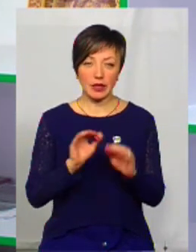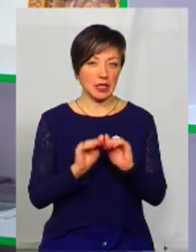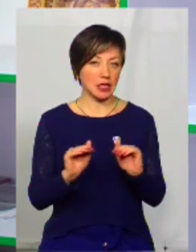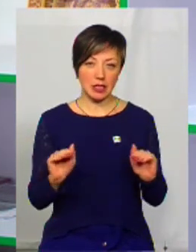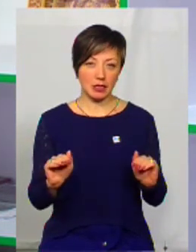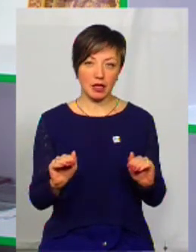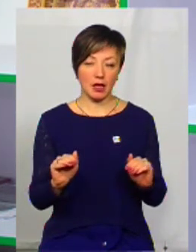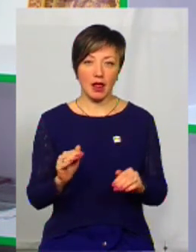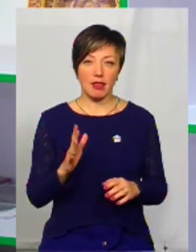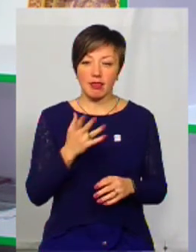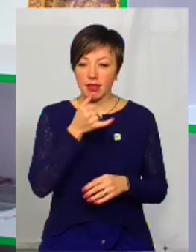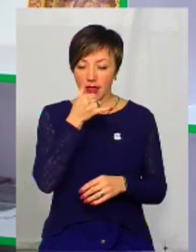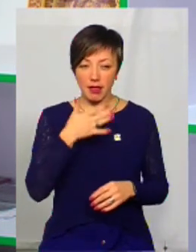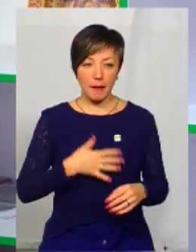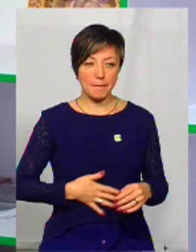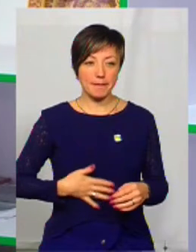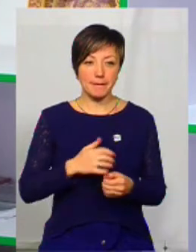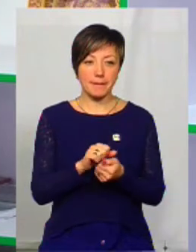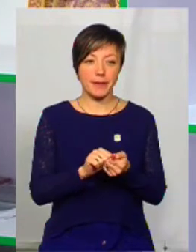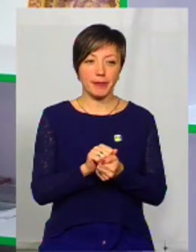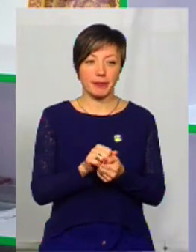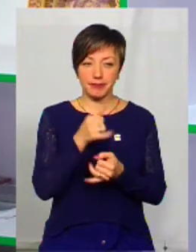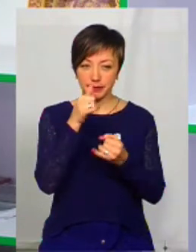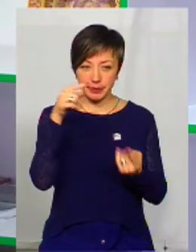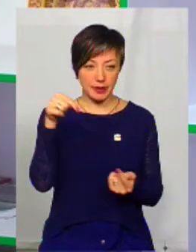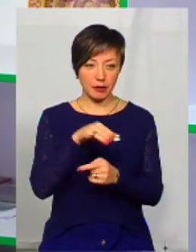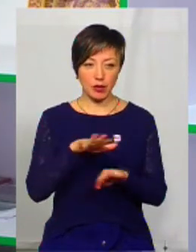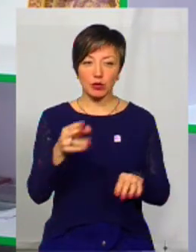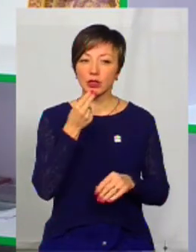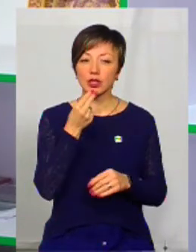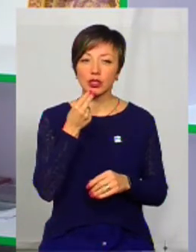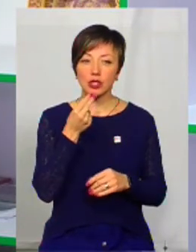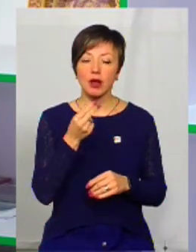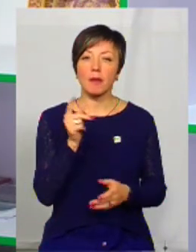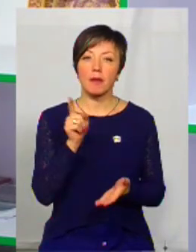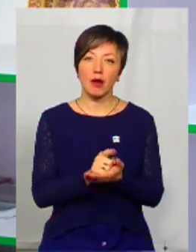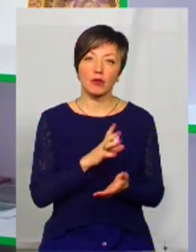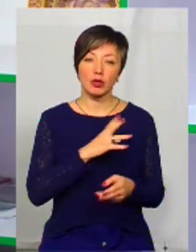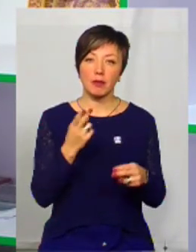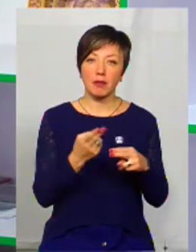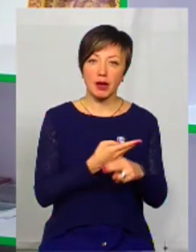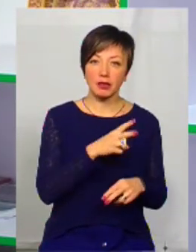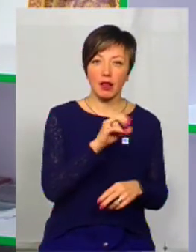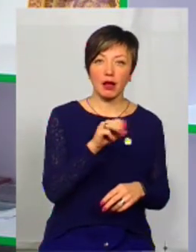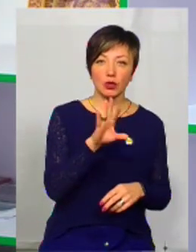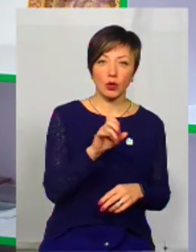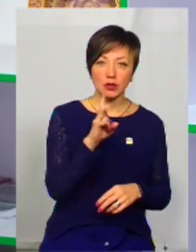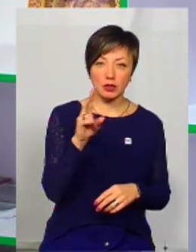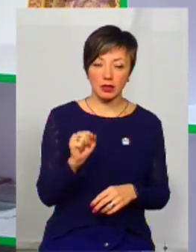не перетравлюють, їм не підходить вся їжа. Тобто вона має бути безлактозна,